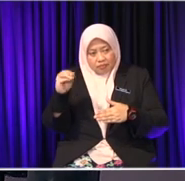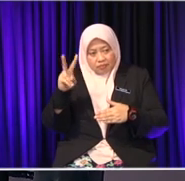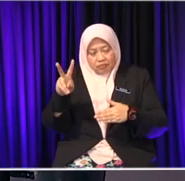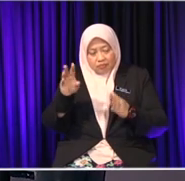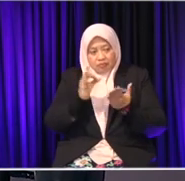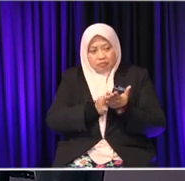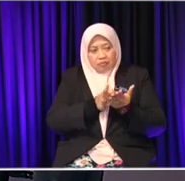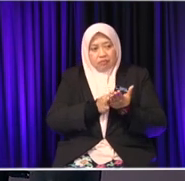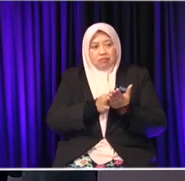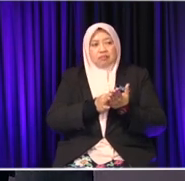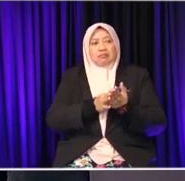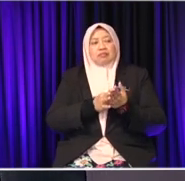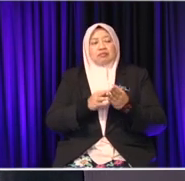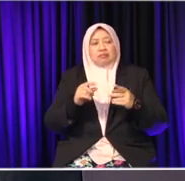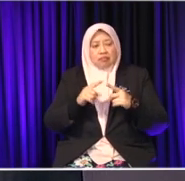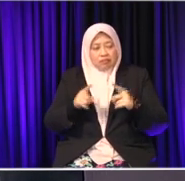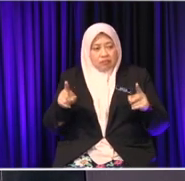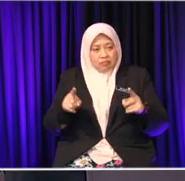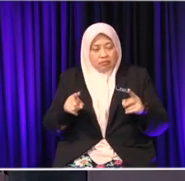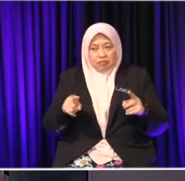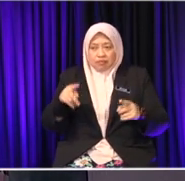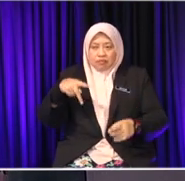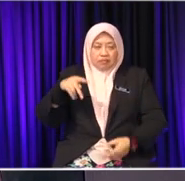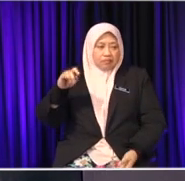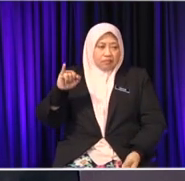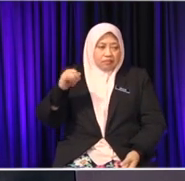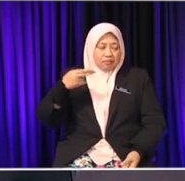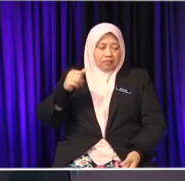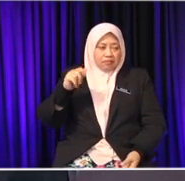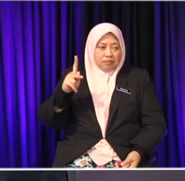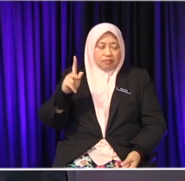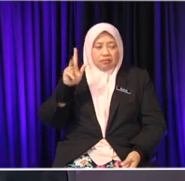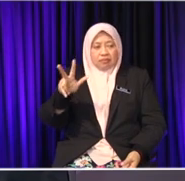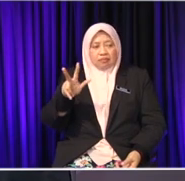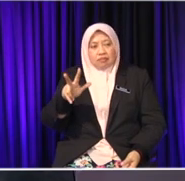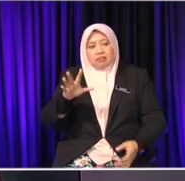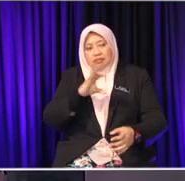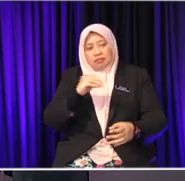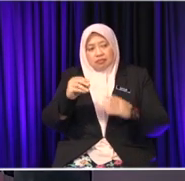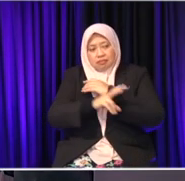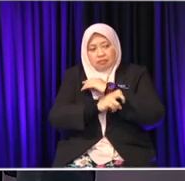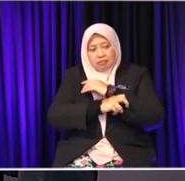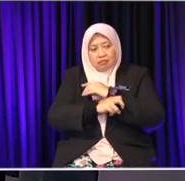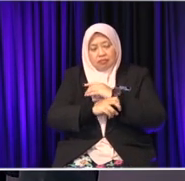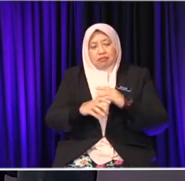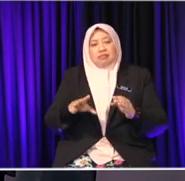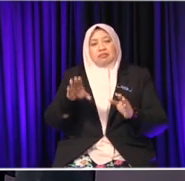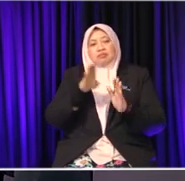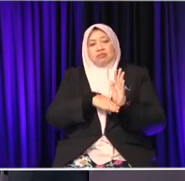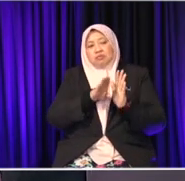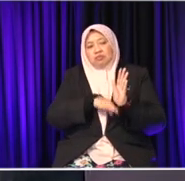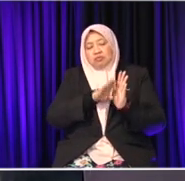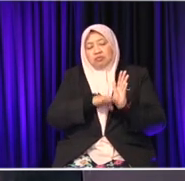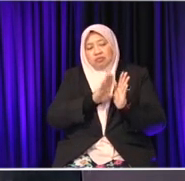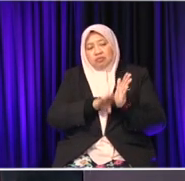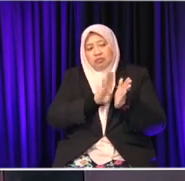Ringgit 12 in tetapi pihak ketiga Apakah curian hanya perlu bayar 800 - 30% lebih murah sedikit Nah